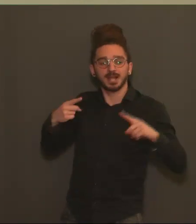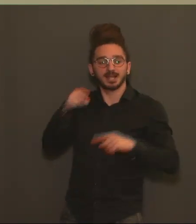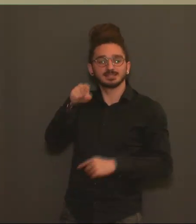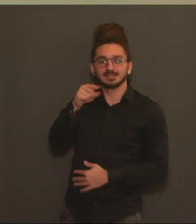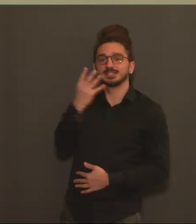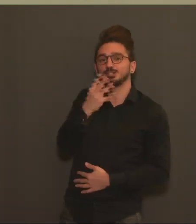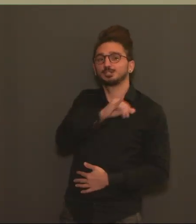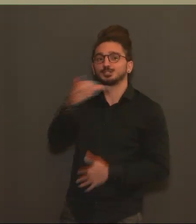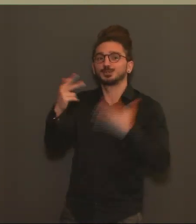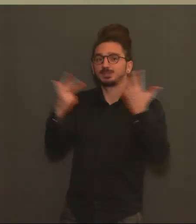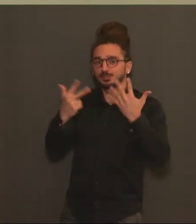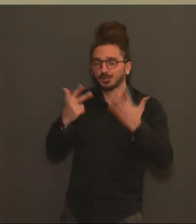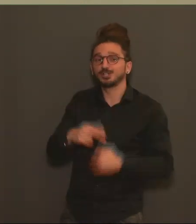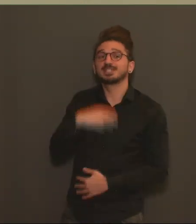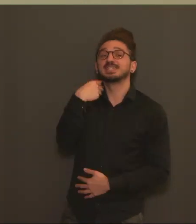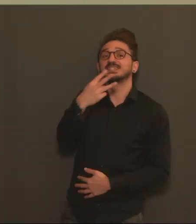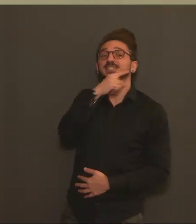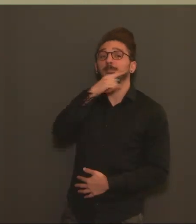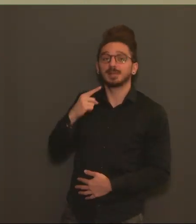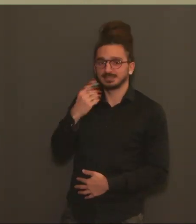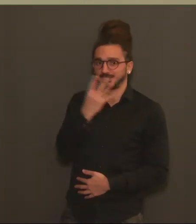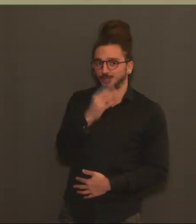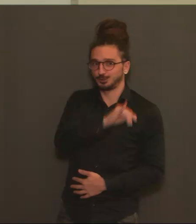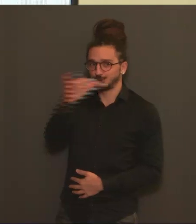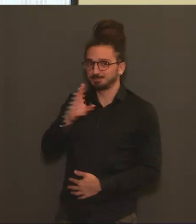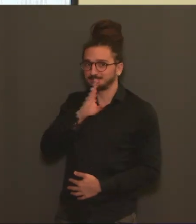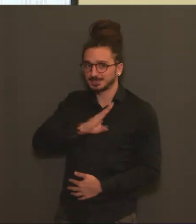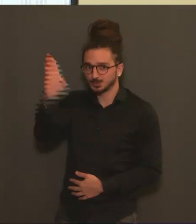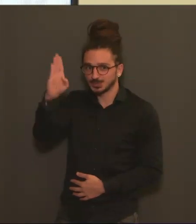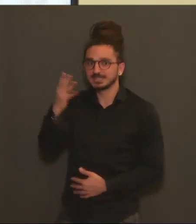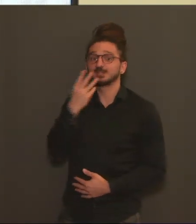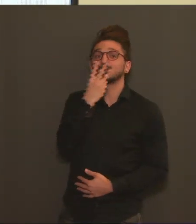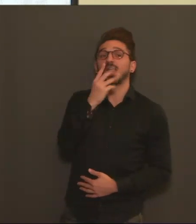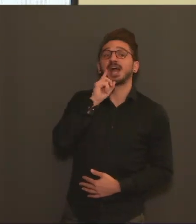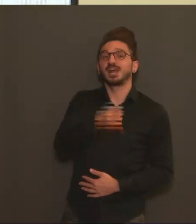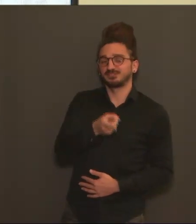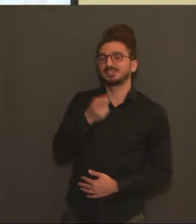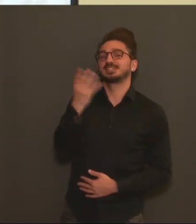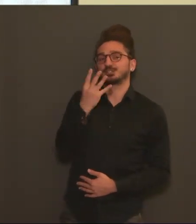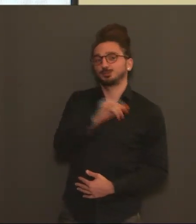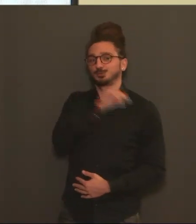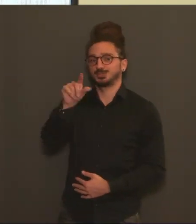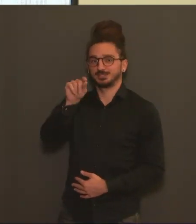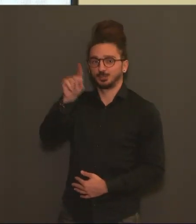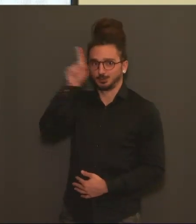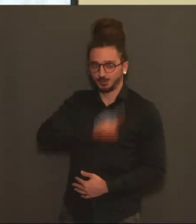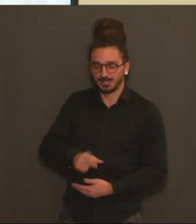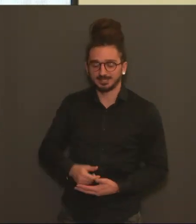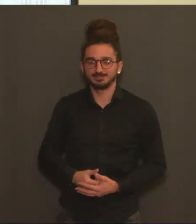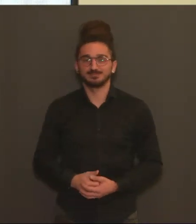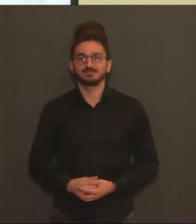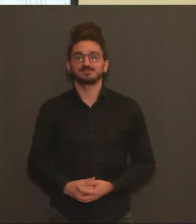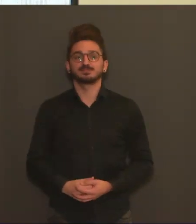3 avril, de 16h à 22h. Donc, c'est jusqu'à 16h, ces jours-là, qu'on pourra consulter les